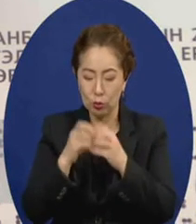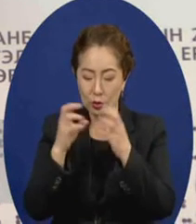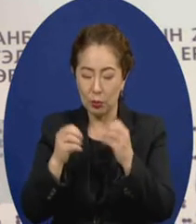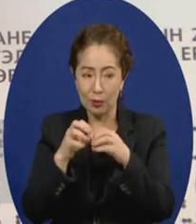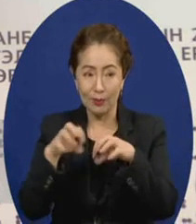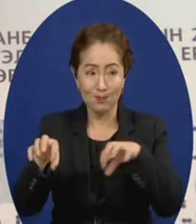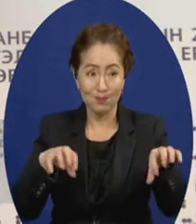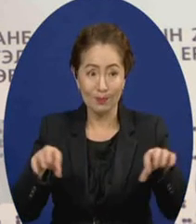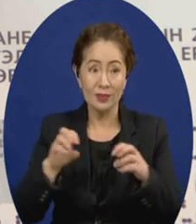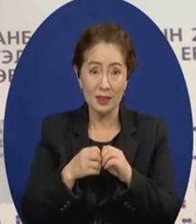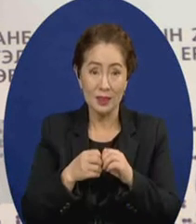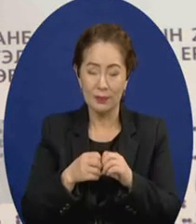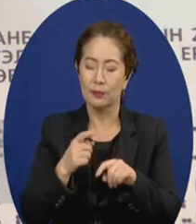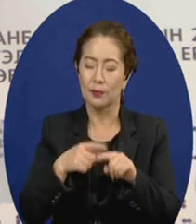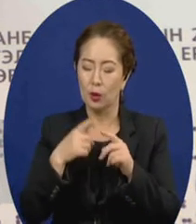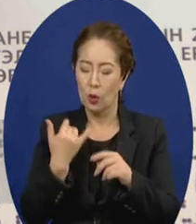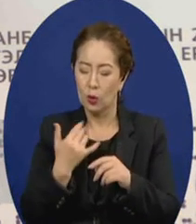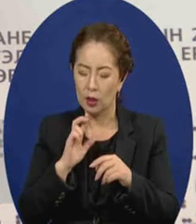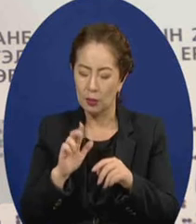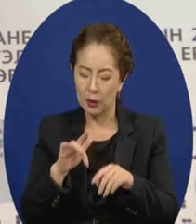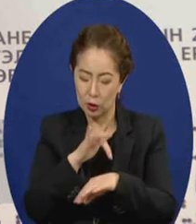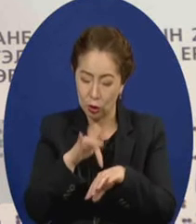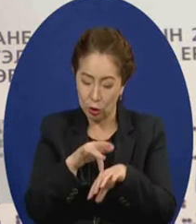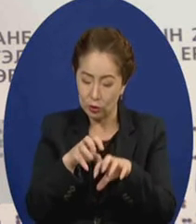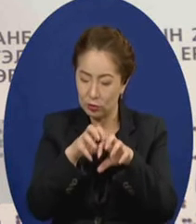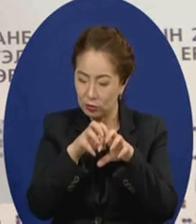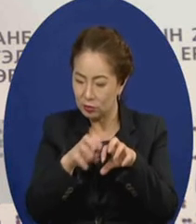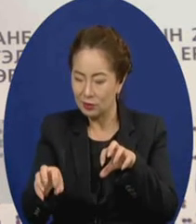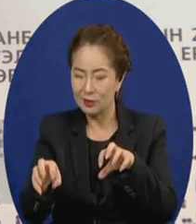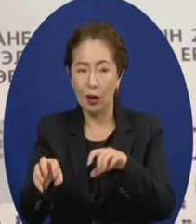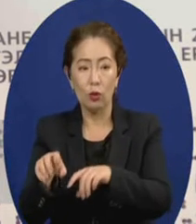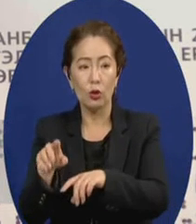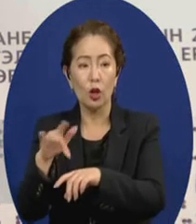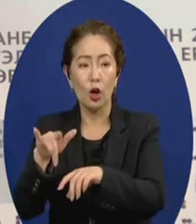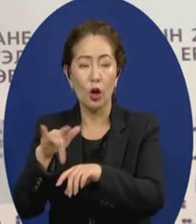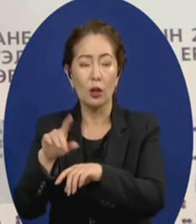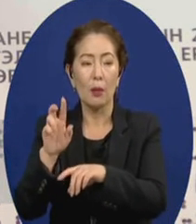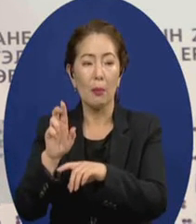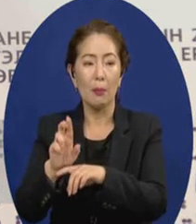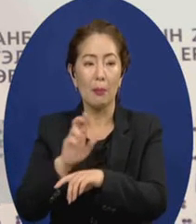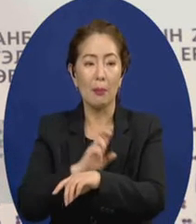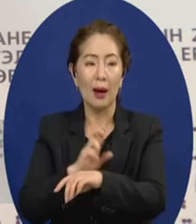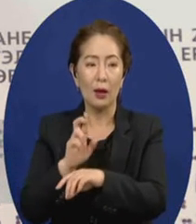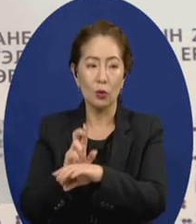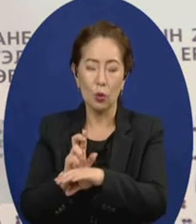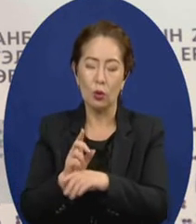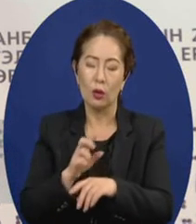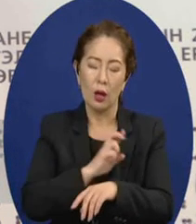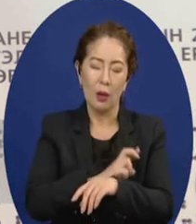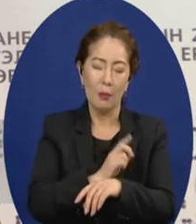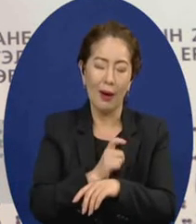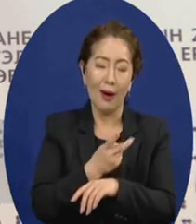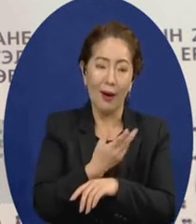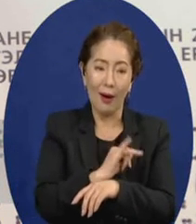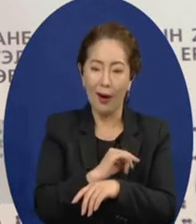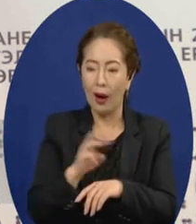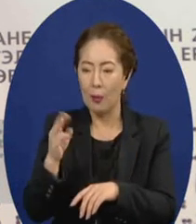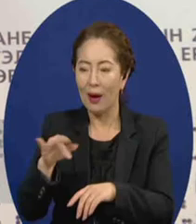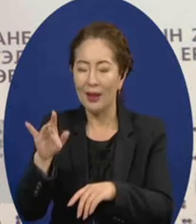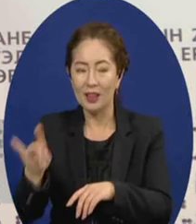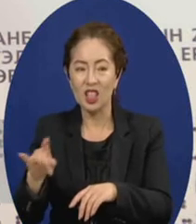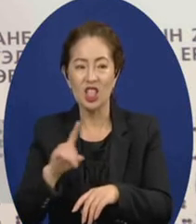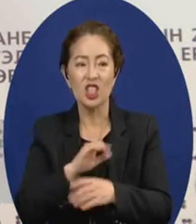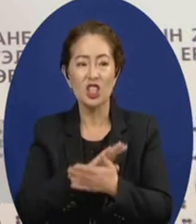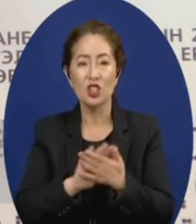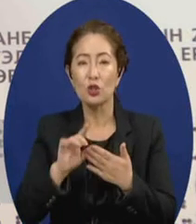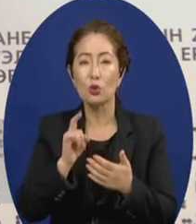хийн. А нийслэлийн хэмжээнд бол Улаанбаатар хотоос гадна дагуул хотууд буюу Баханга, Багнуур, Майдер хот,